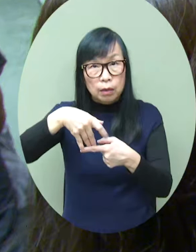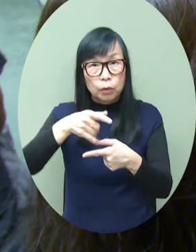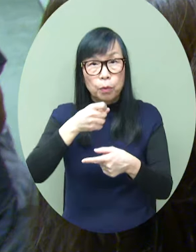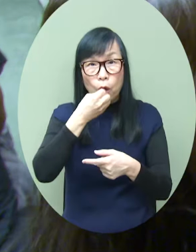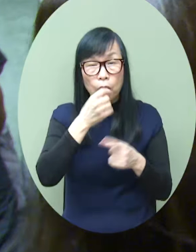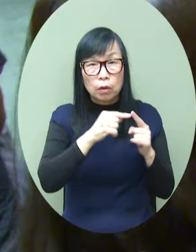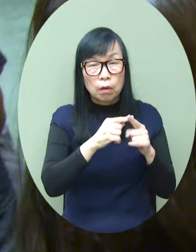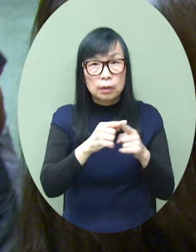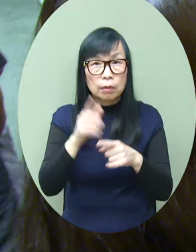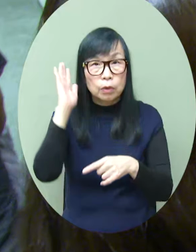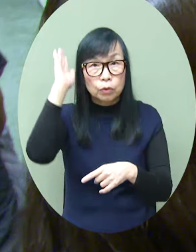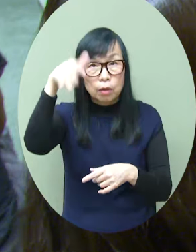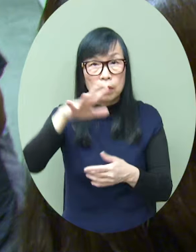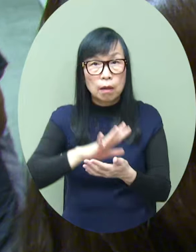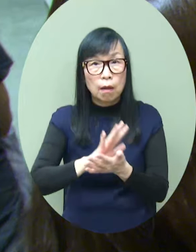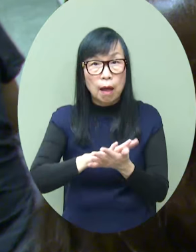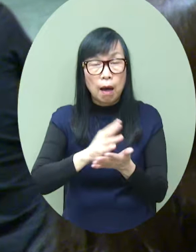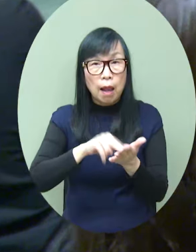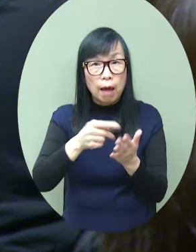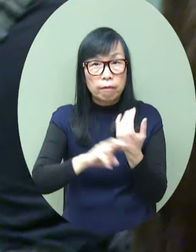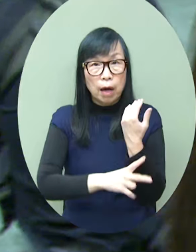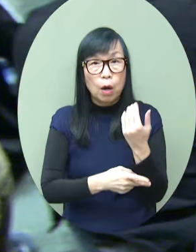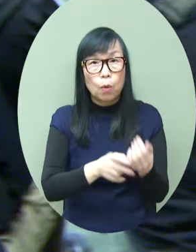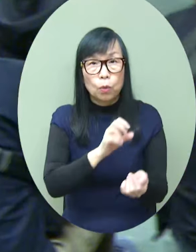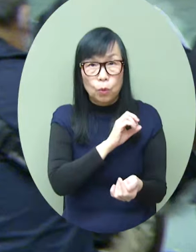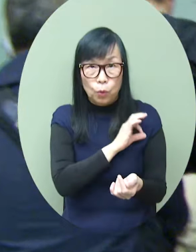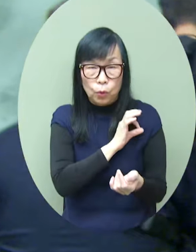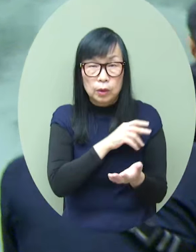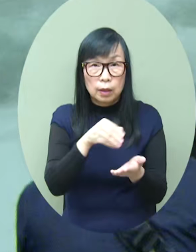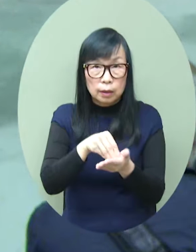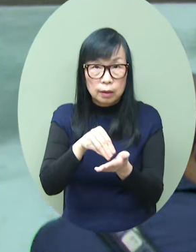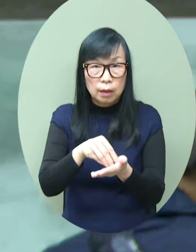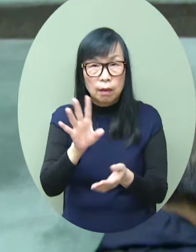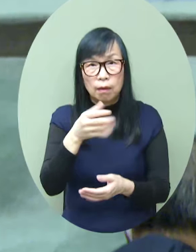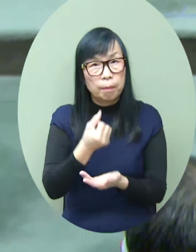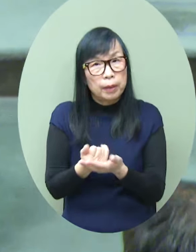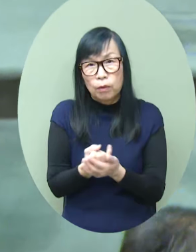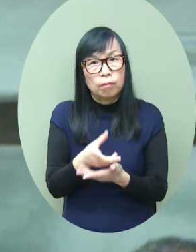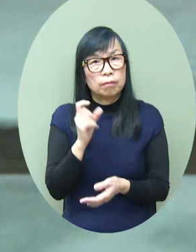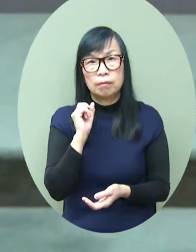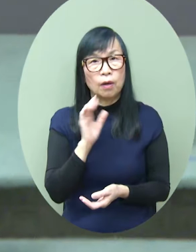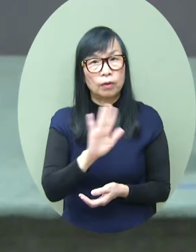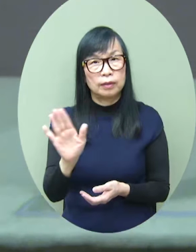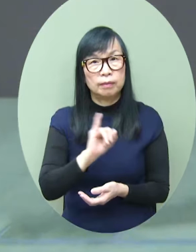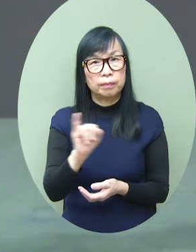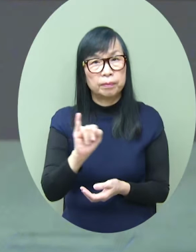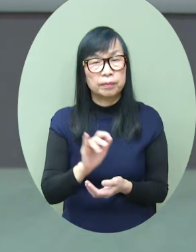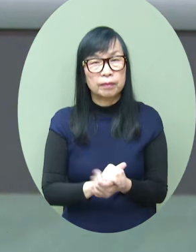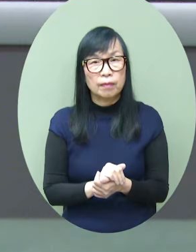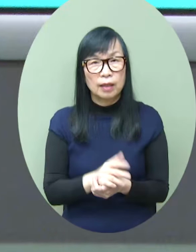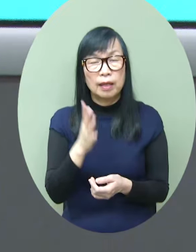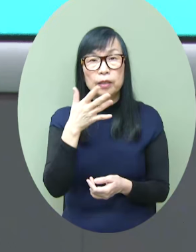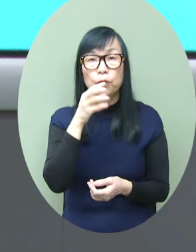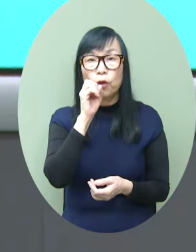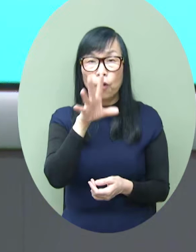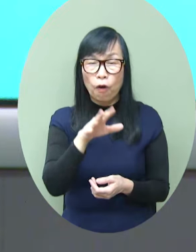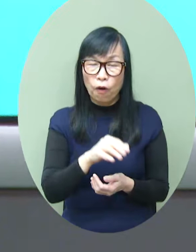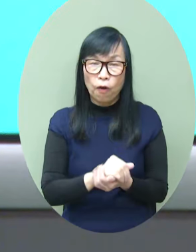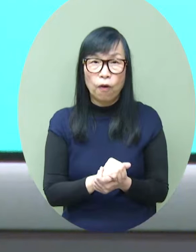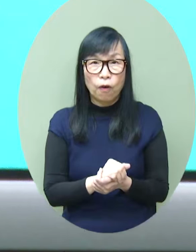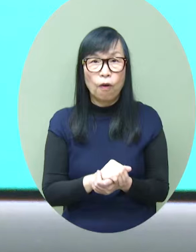人士，係咪要為未來4年立法會定調咧？唔該。 我唔可以評論，係呢個你都講都係一個即